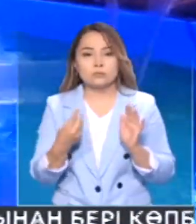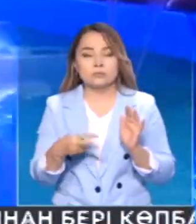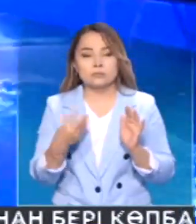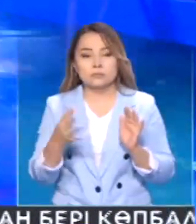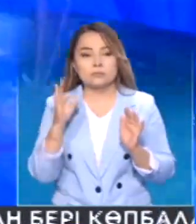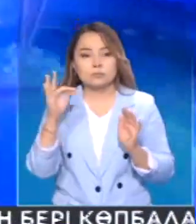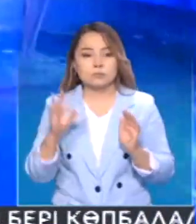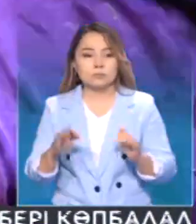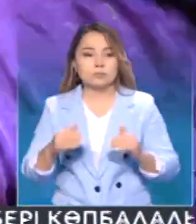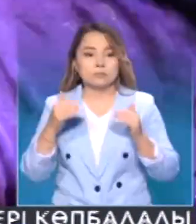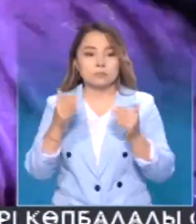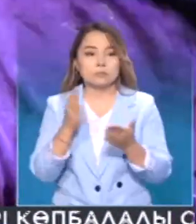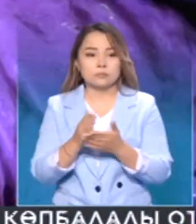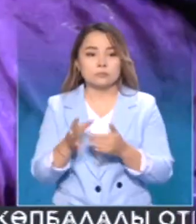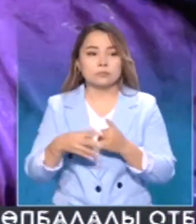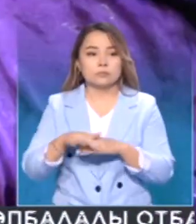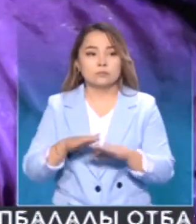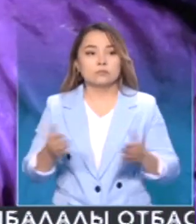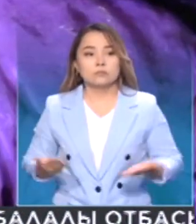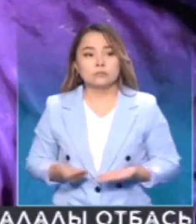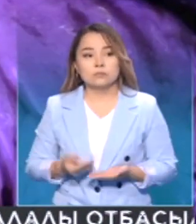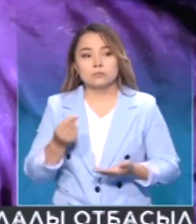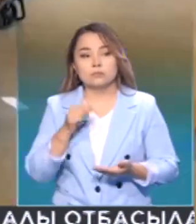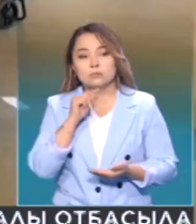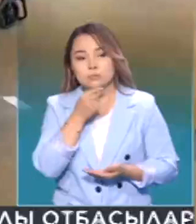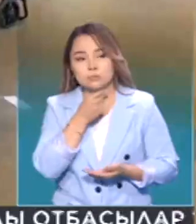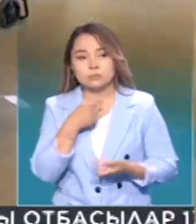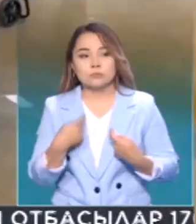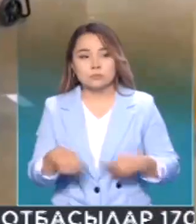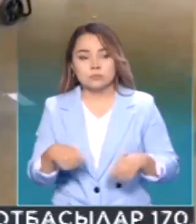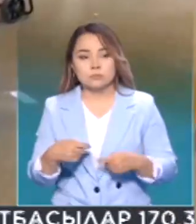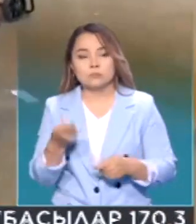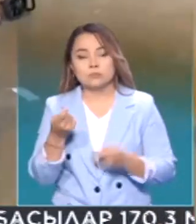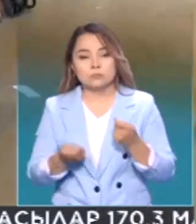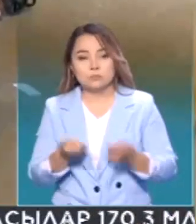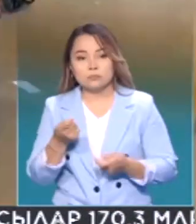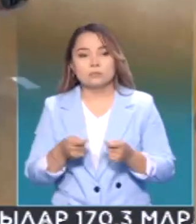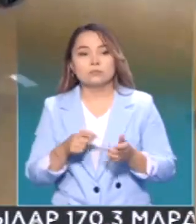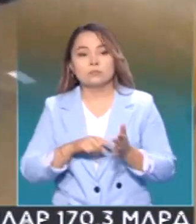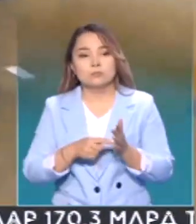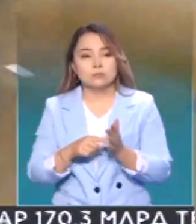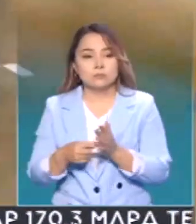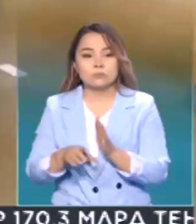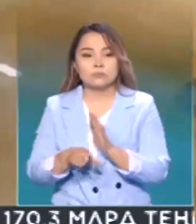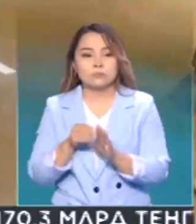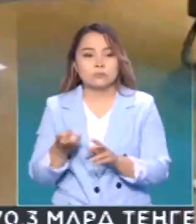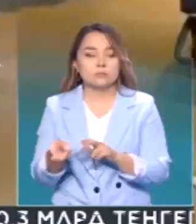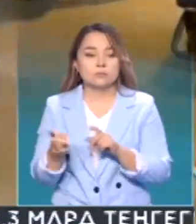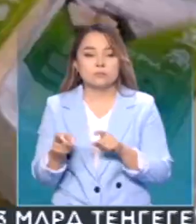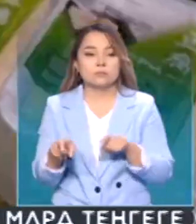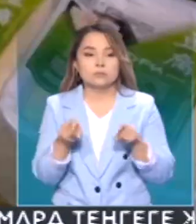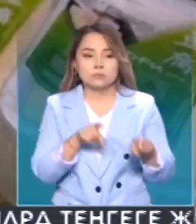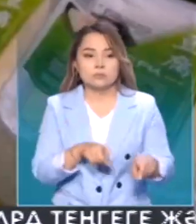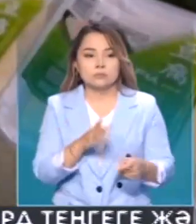9,125%-ға жеткен. Сондықтан жергілікті халық қаржы үнемдеу үшін тауарды арзанырақ сататын сауда нүктелерін таңдауға көшті.